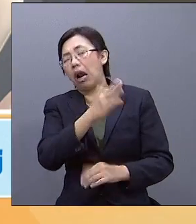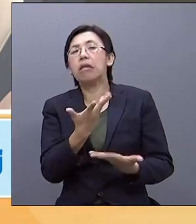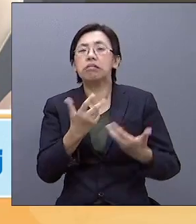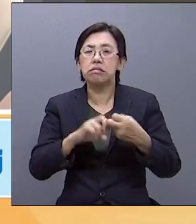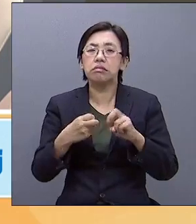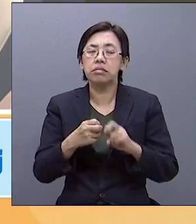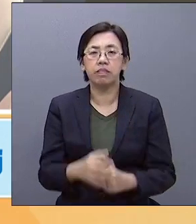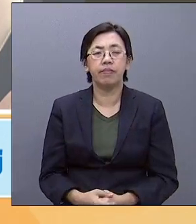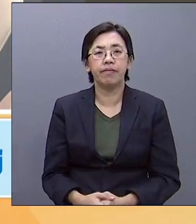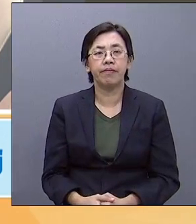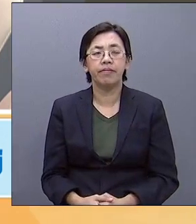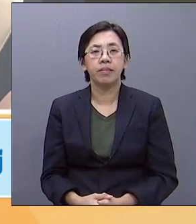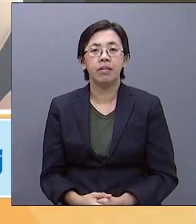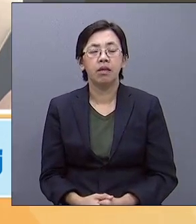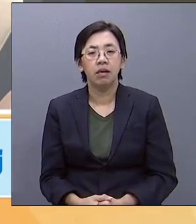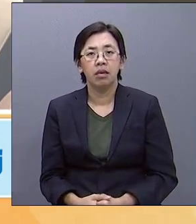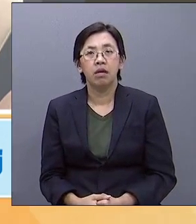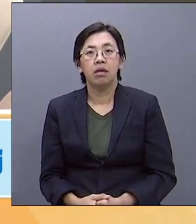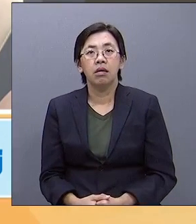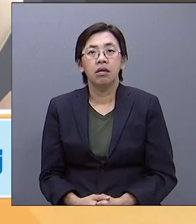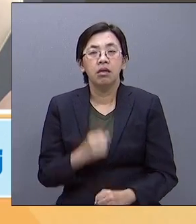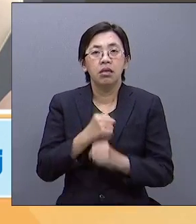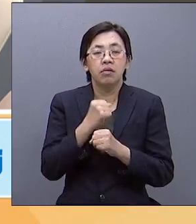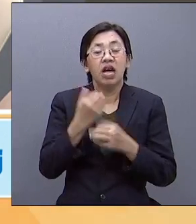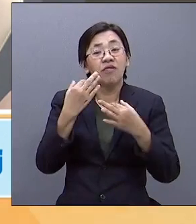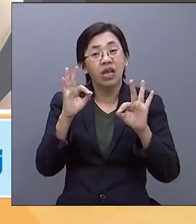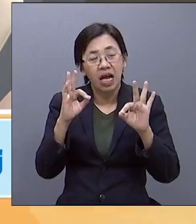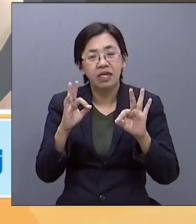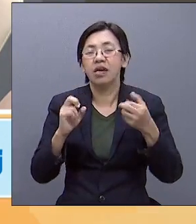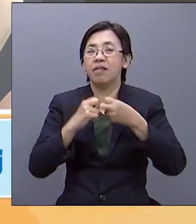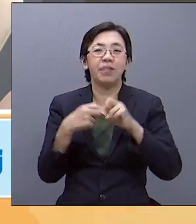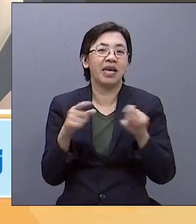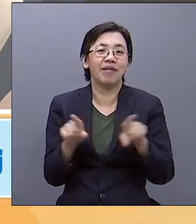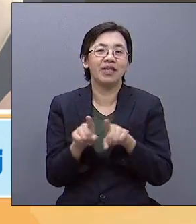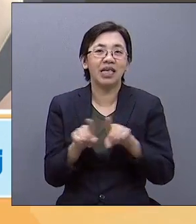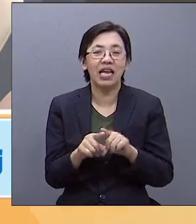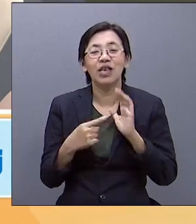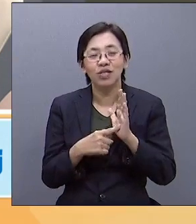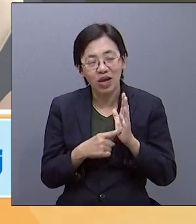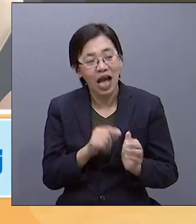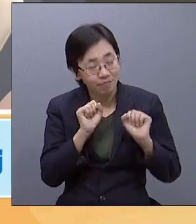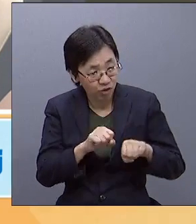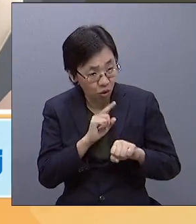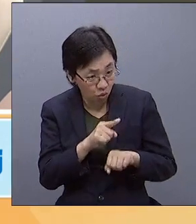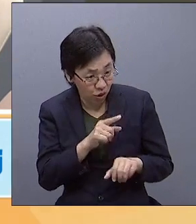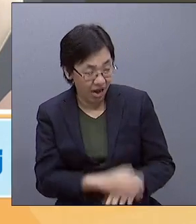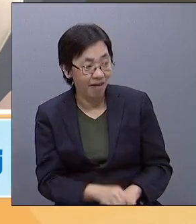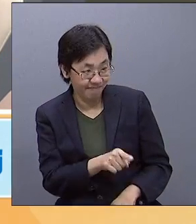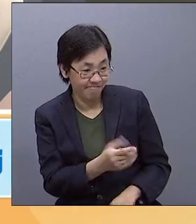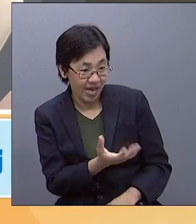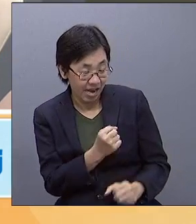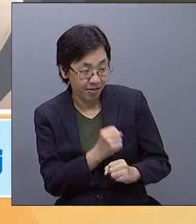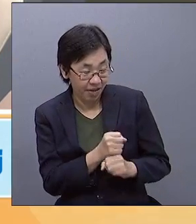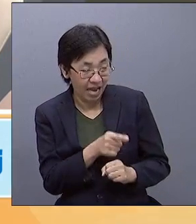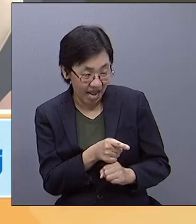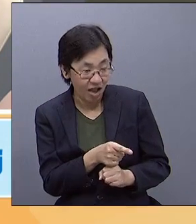เกิดเป็นกรณีลูกจ้างแล้วเป็นฟรีแลนซ์ค่ะนายวิรัตค่ะแล้วเจอกรณีเดียวกันเลยรับปากแล้วโอเคนัดงานวันนี้นะแล้วปราก